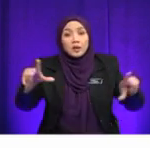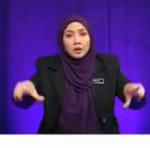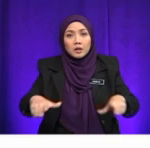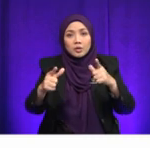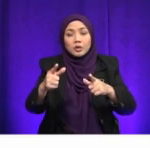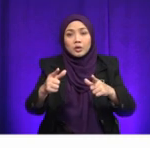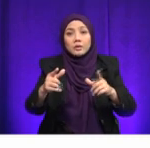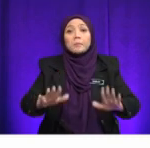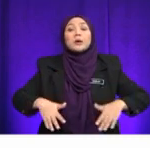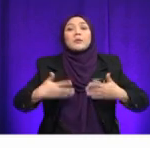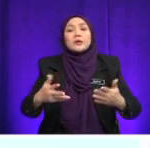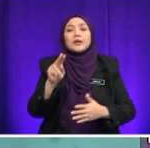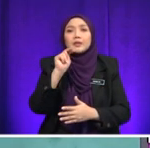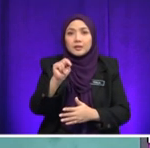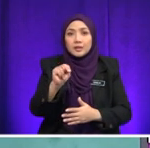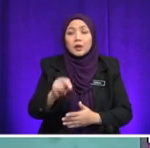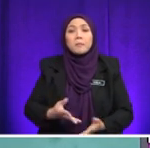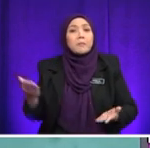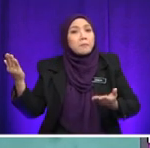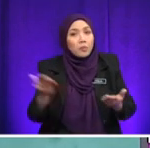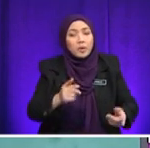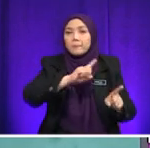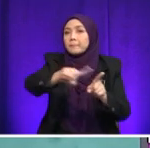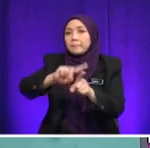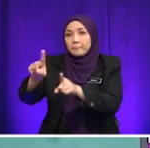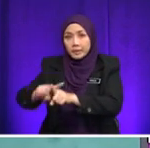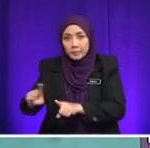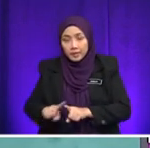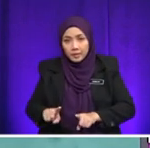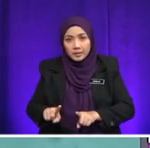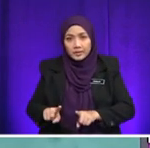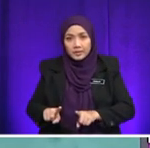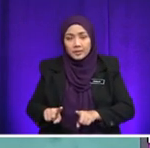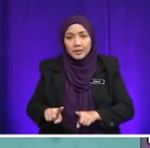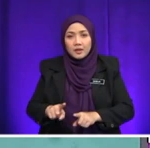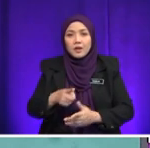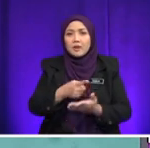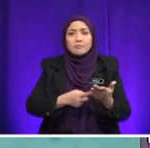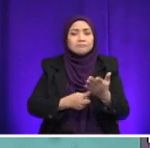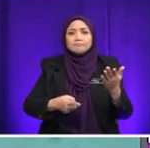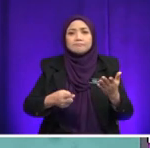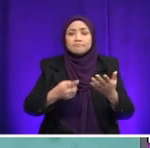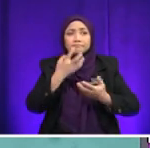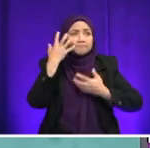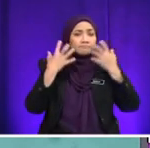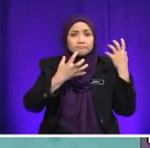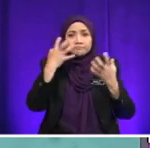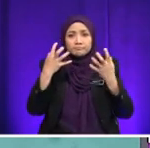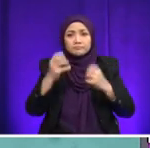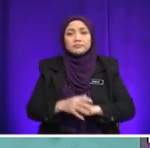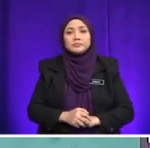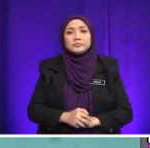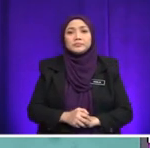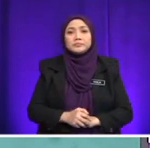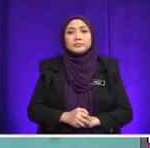persetujuan itu sebenarnya nanti akan membawa kepada berbagai reaksi Oke jadi yang penting ya dalam prosesnya kita tahu